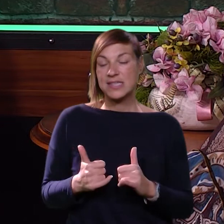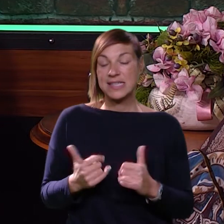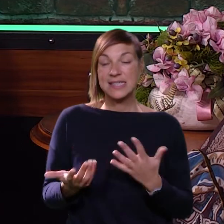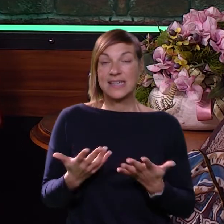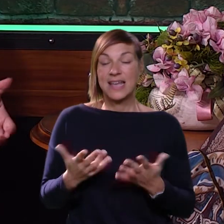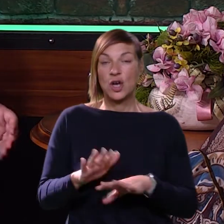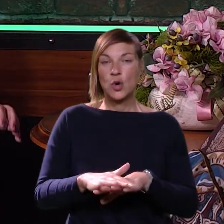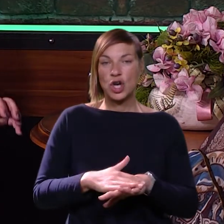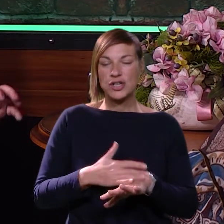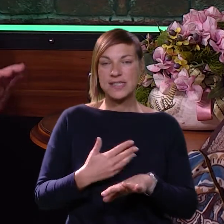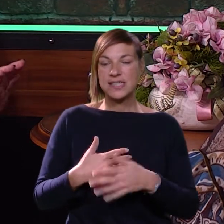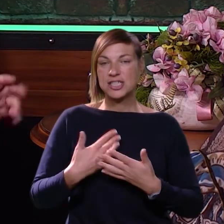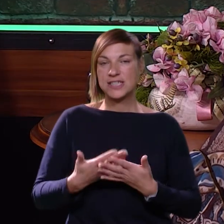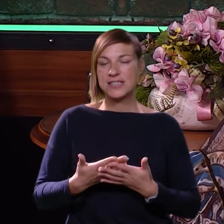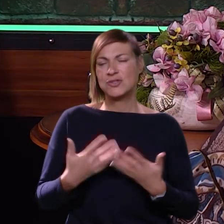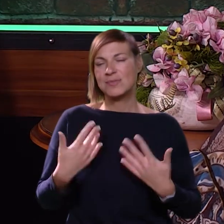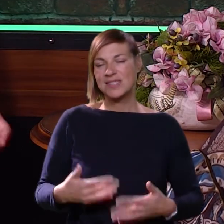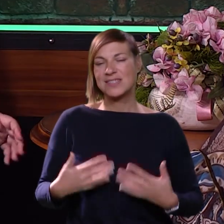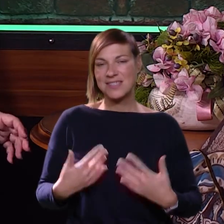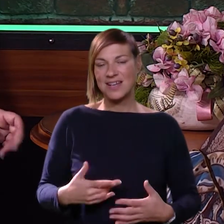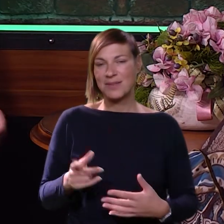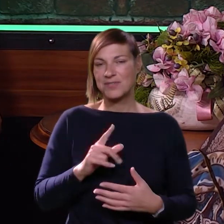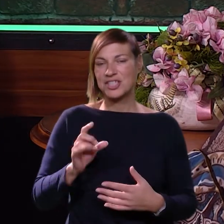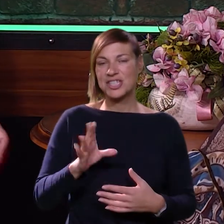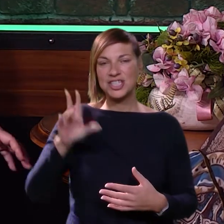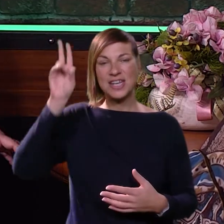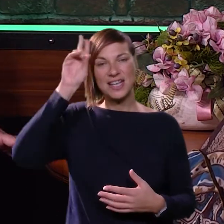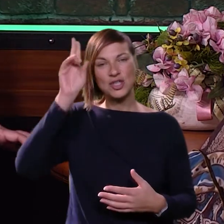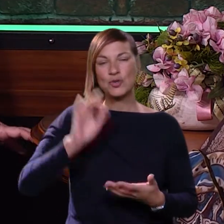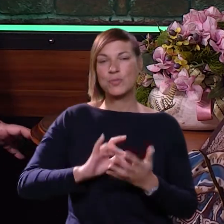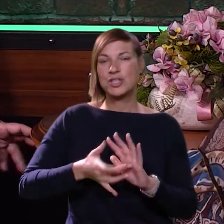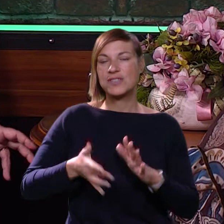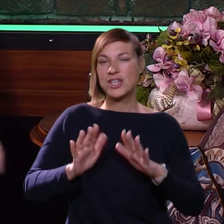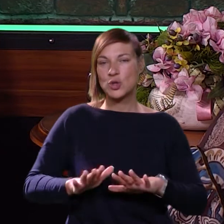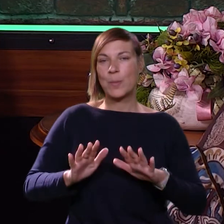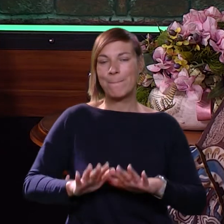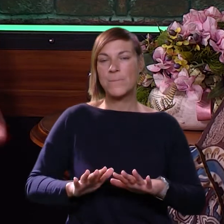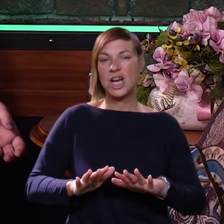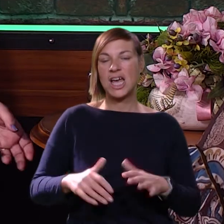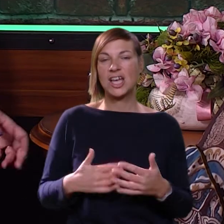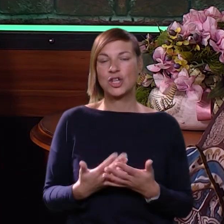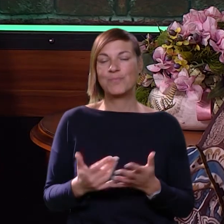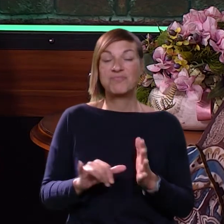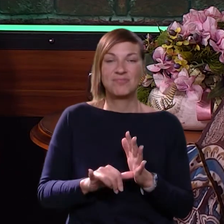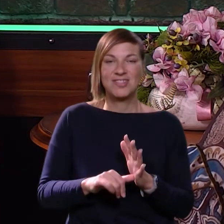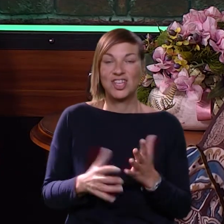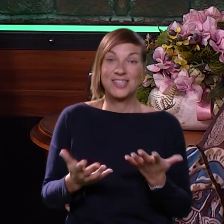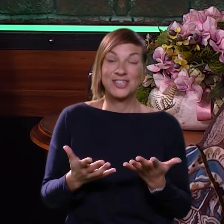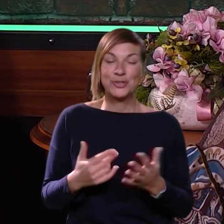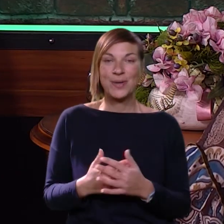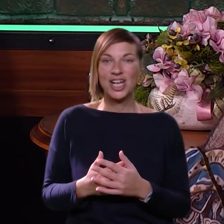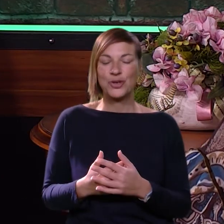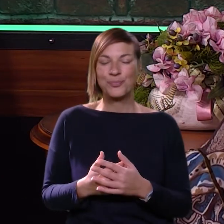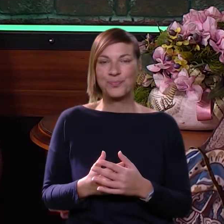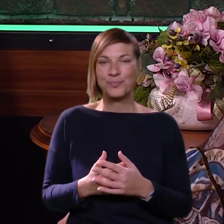se sad tako osjećati, sad će biti slava i više ništa neću moći, sve ću polako i... Normalno,